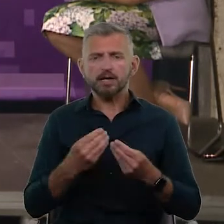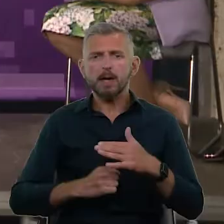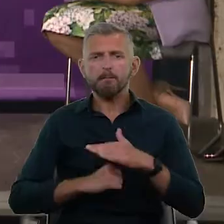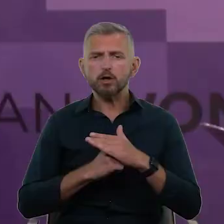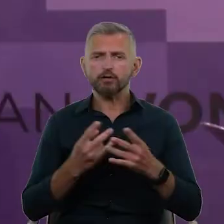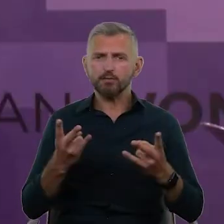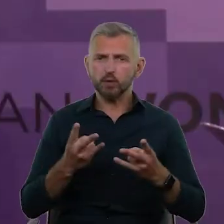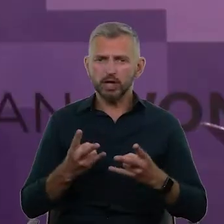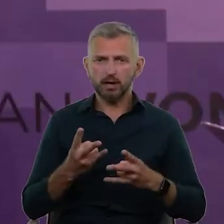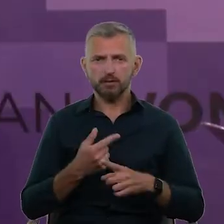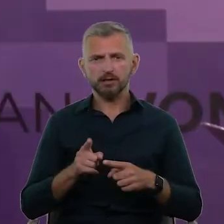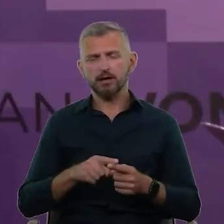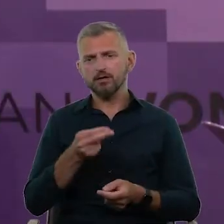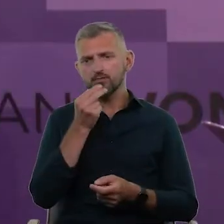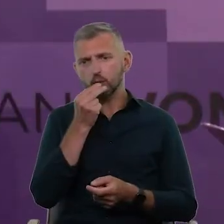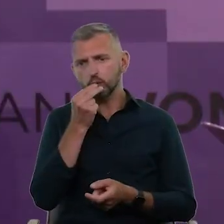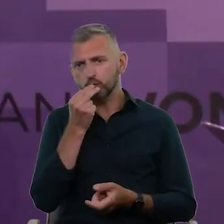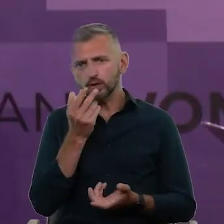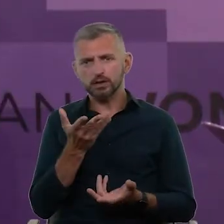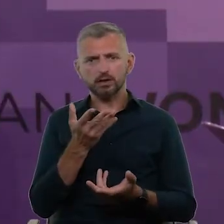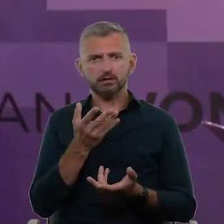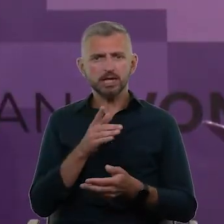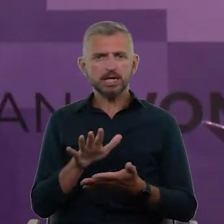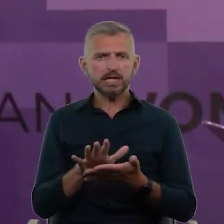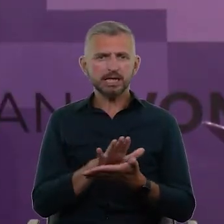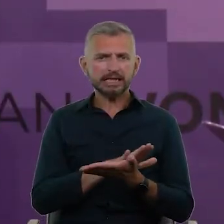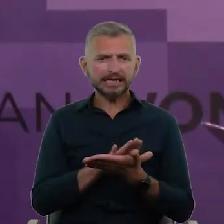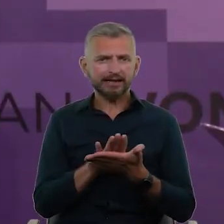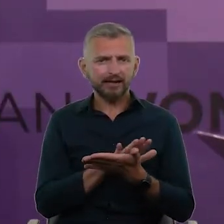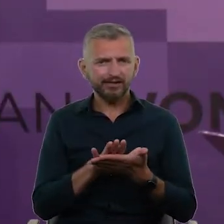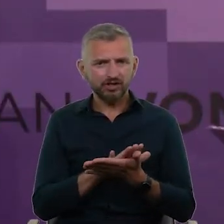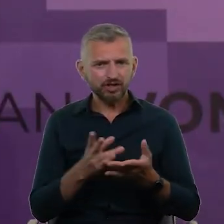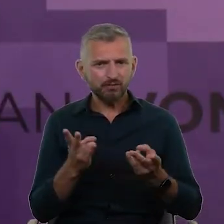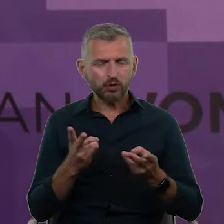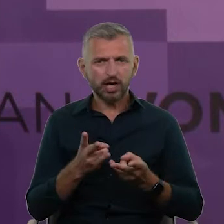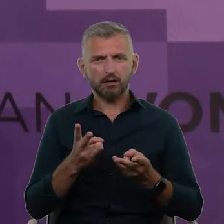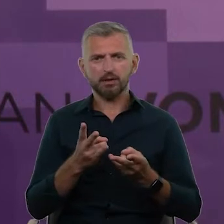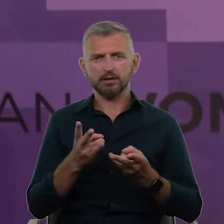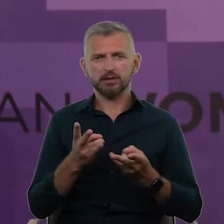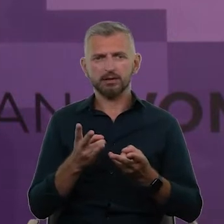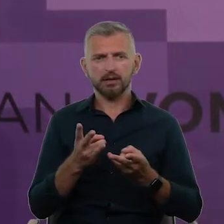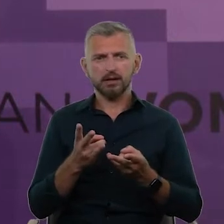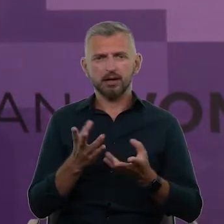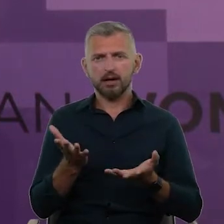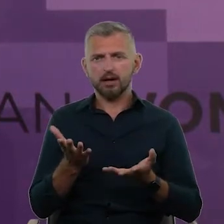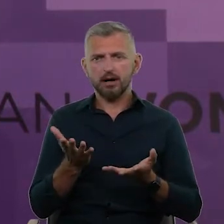потреб. Це є продукти, це є гігієнічні потреби, це є дбання за